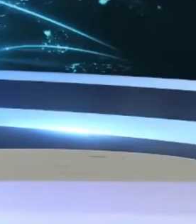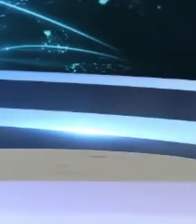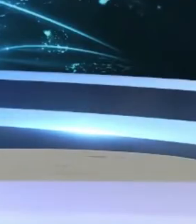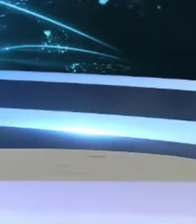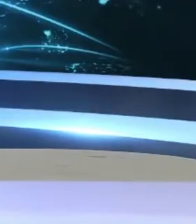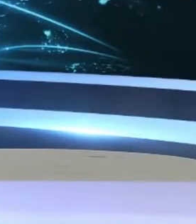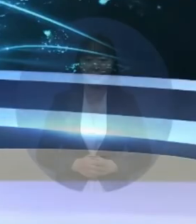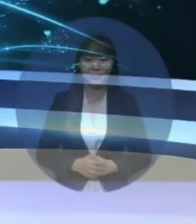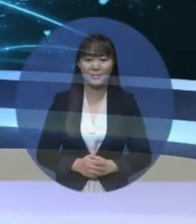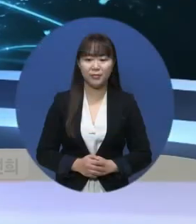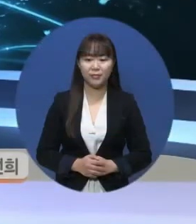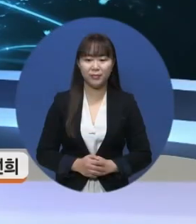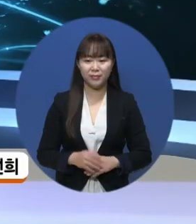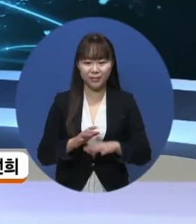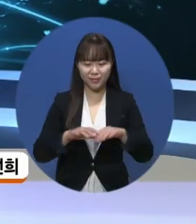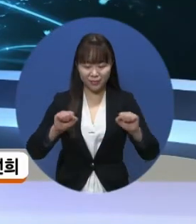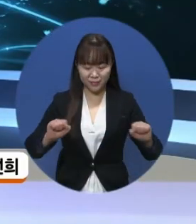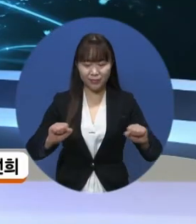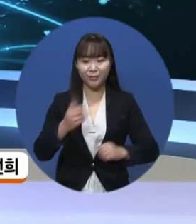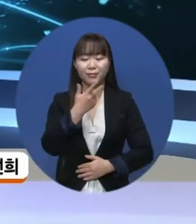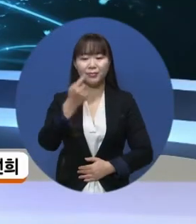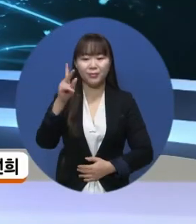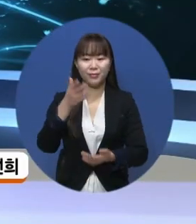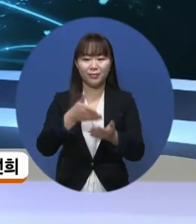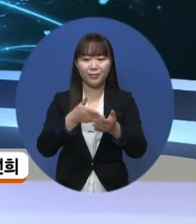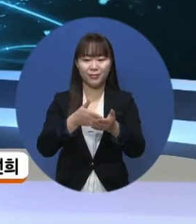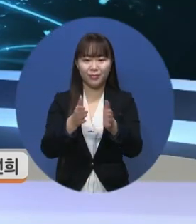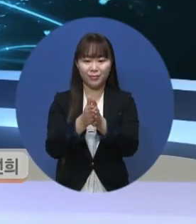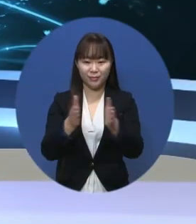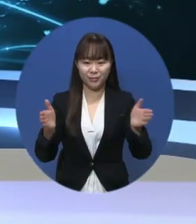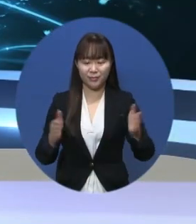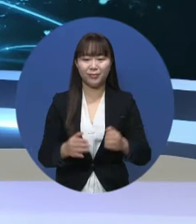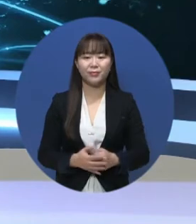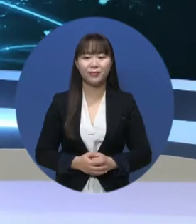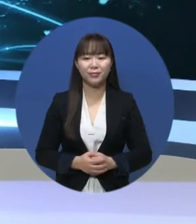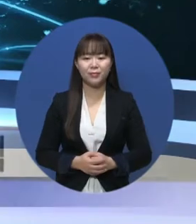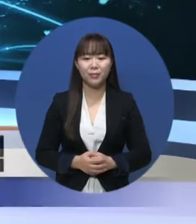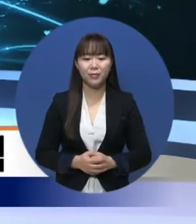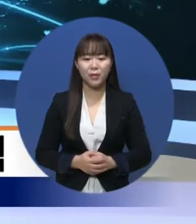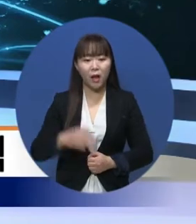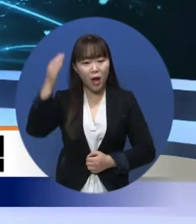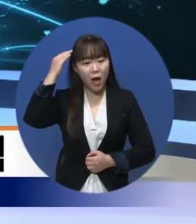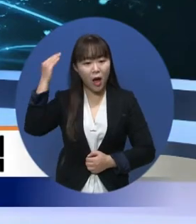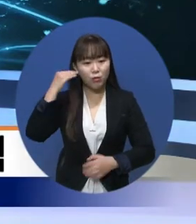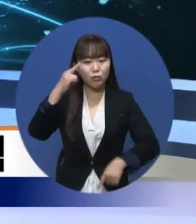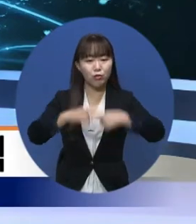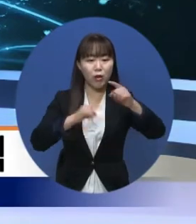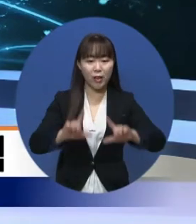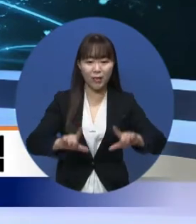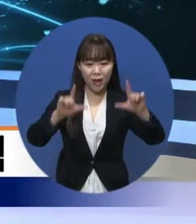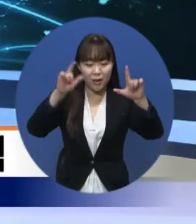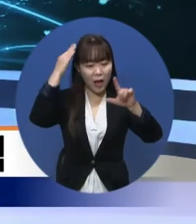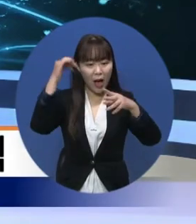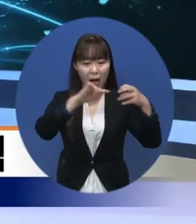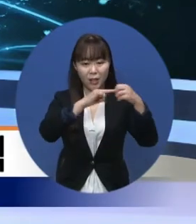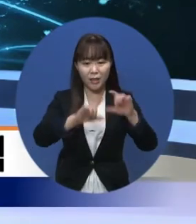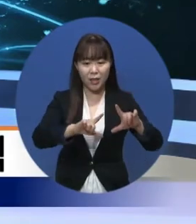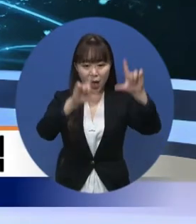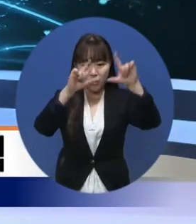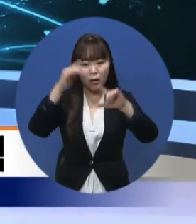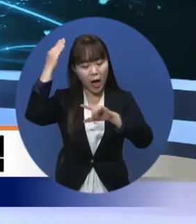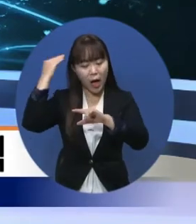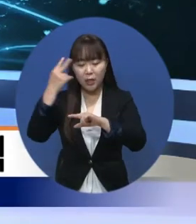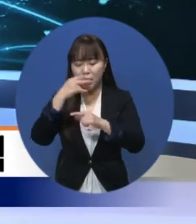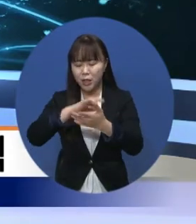있는 시청자 여러분 안녕하십니까? 복지TV 뉴스입니다. 한국수어의 날이 한글날과 한글